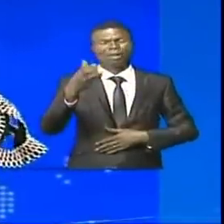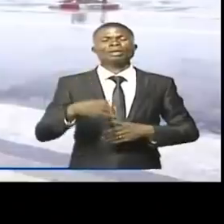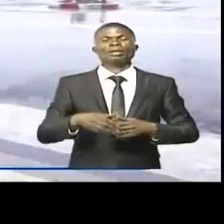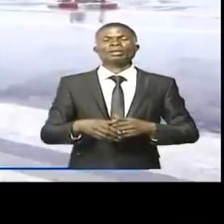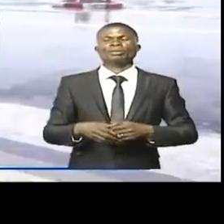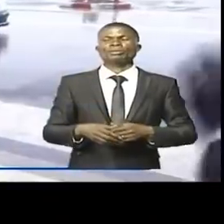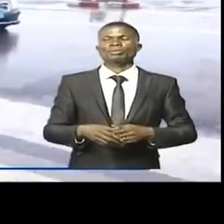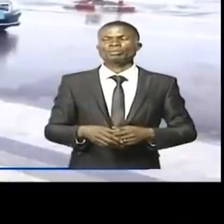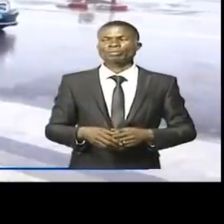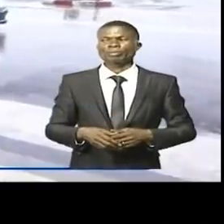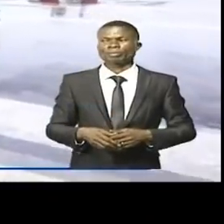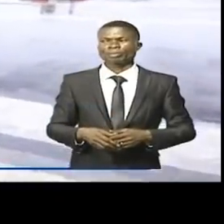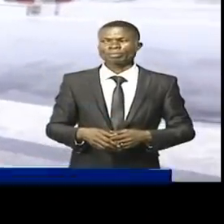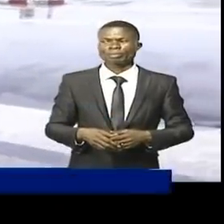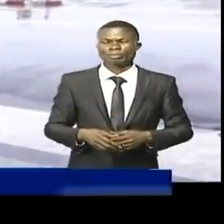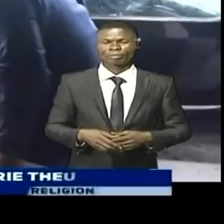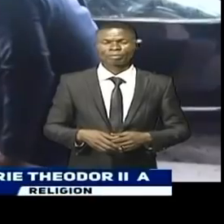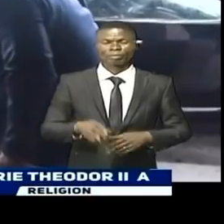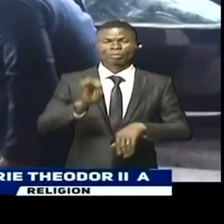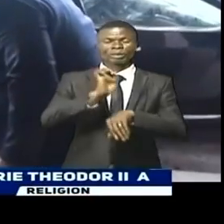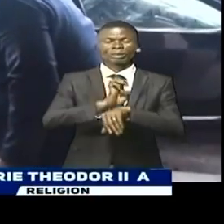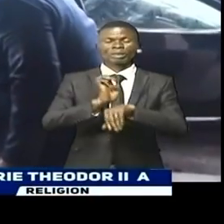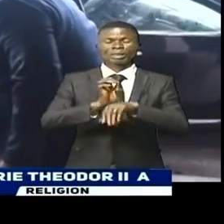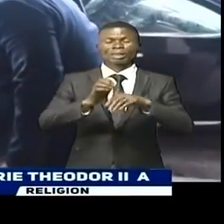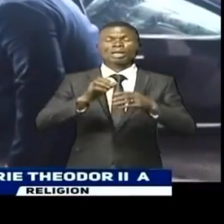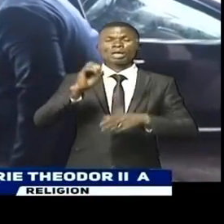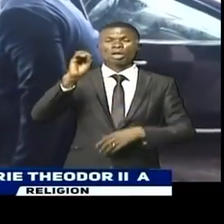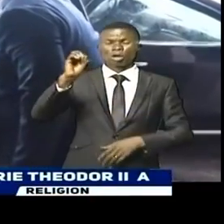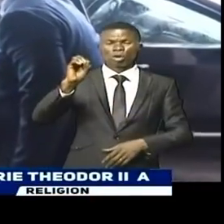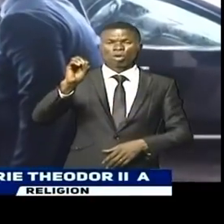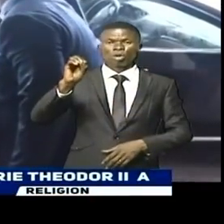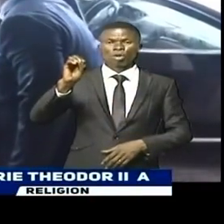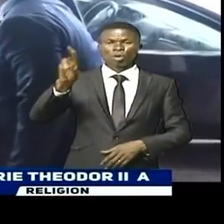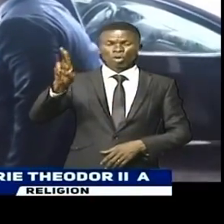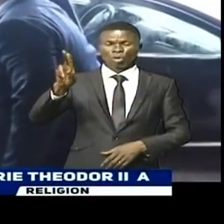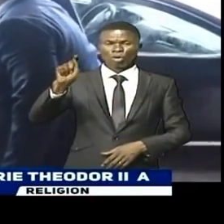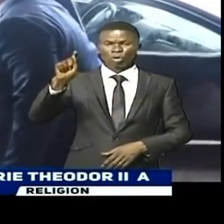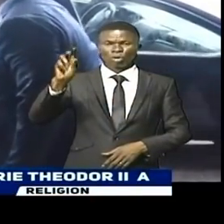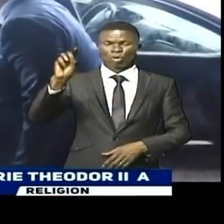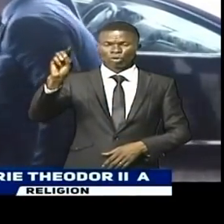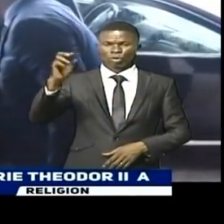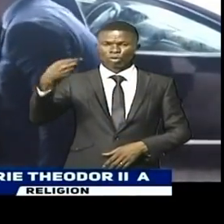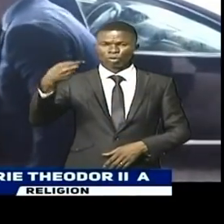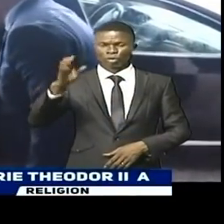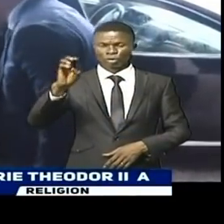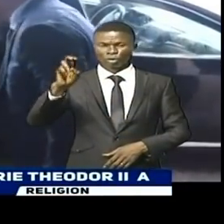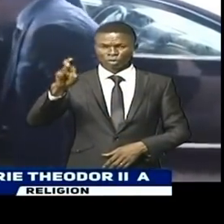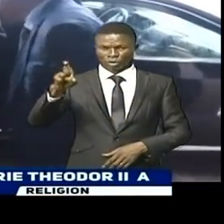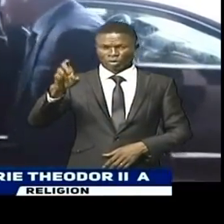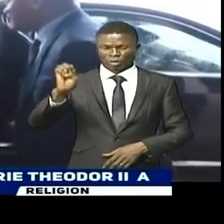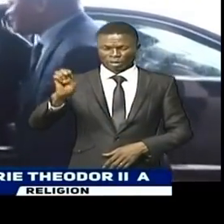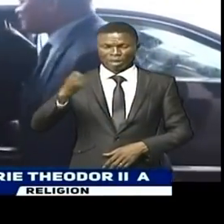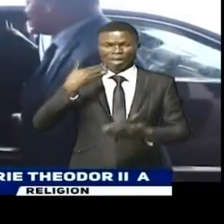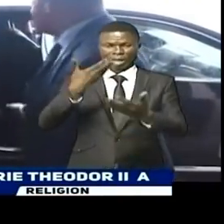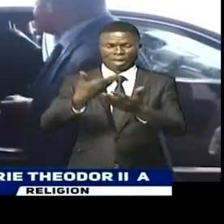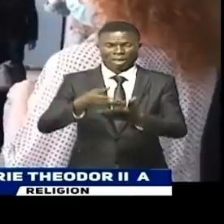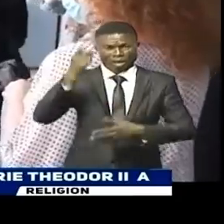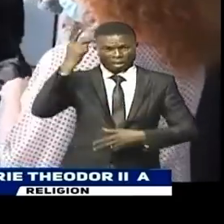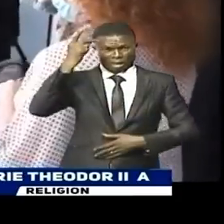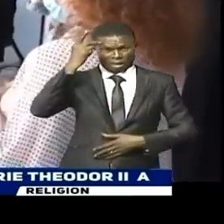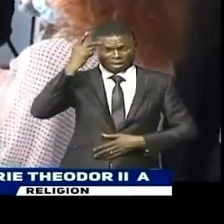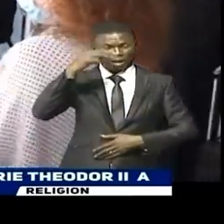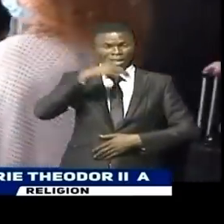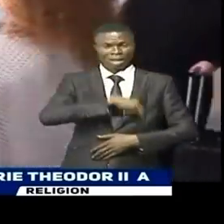le pape de l'église orthodoxe et batlles d'alexandrie et de toute l'afrique théodore de est arrivé à kinshasa pour une